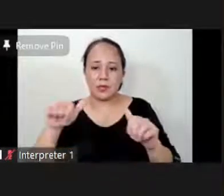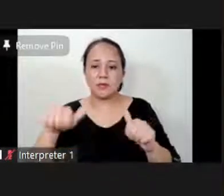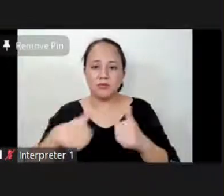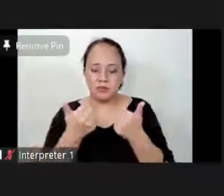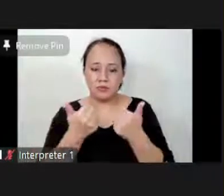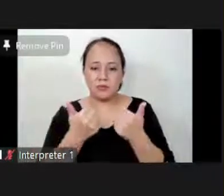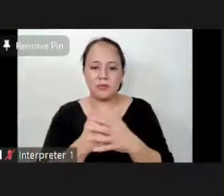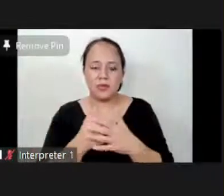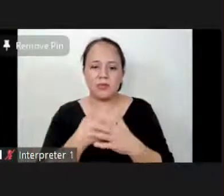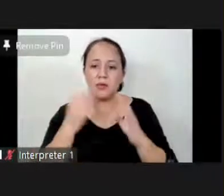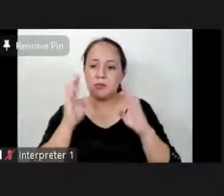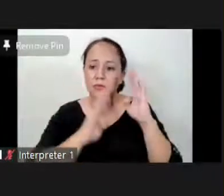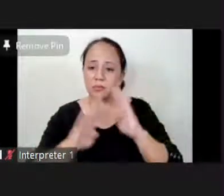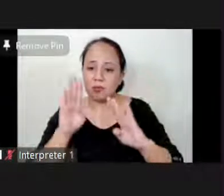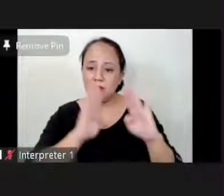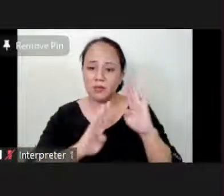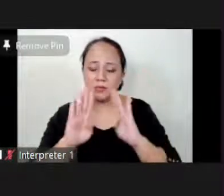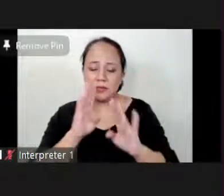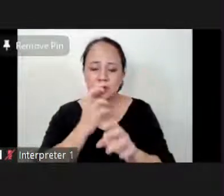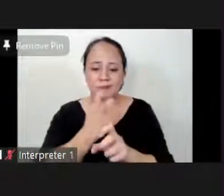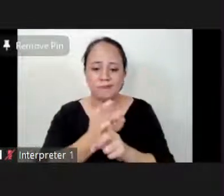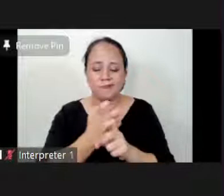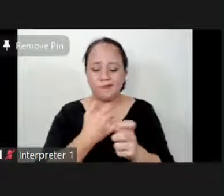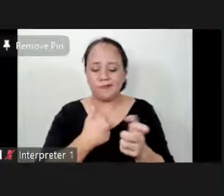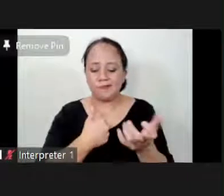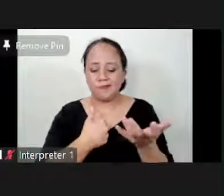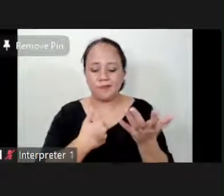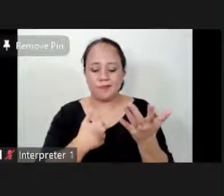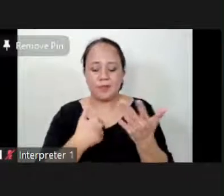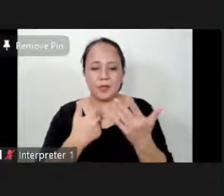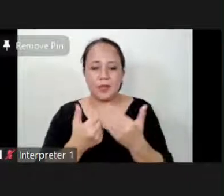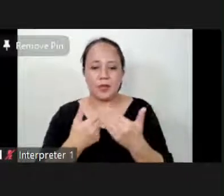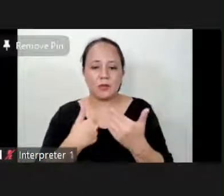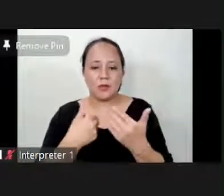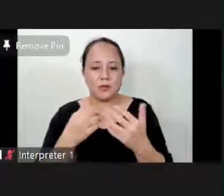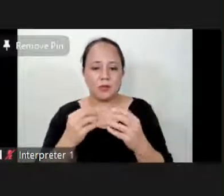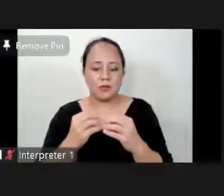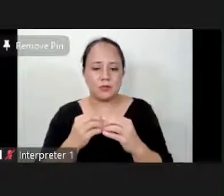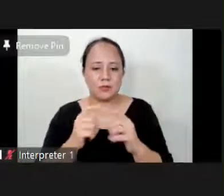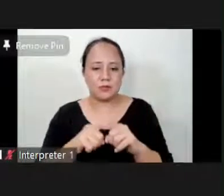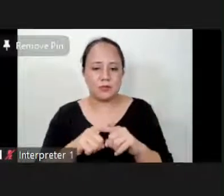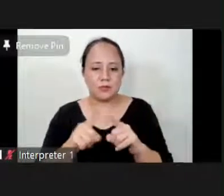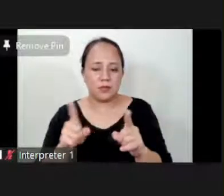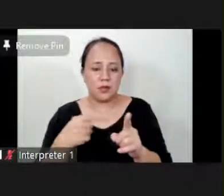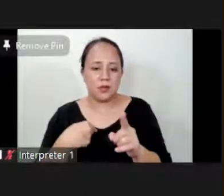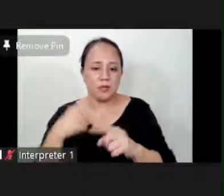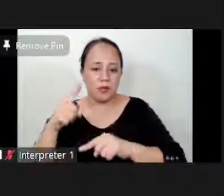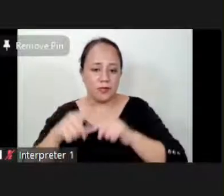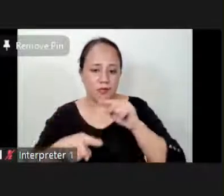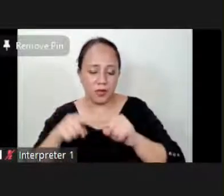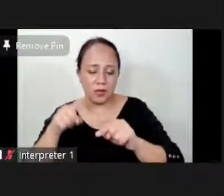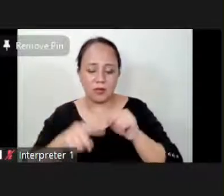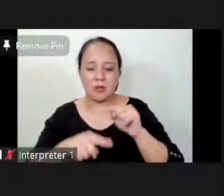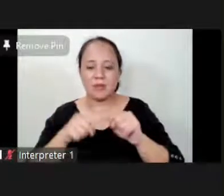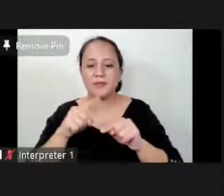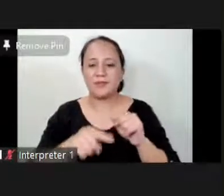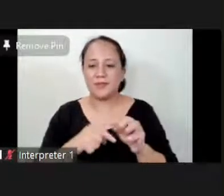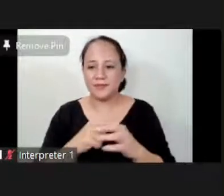pagsubok, mga problema, kahirapan, how much more yung iba naming mga kaibigan,